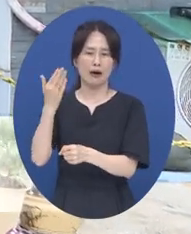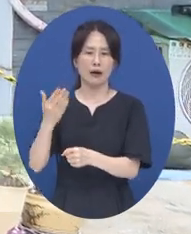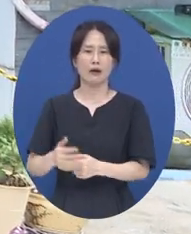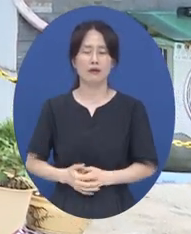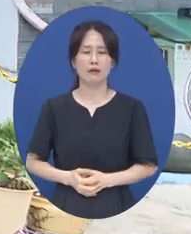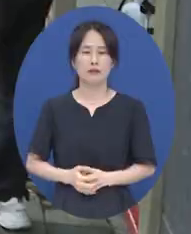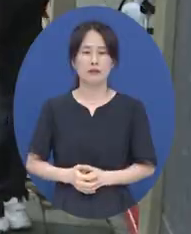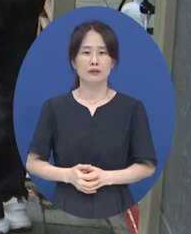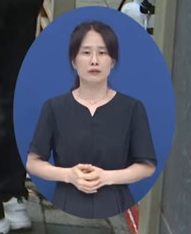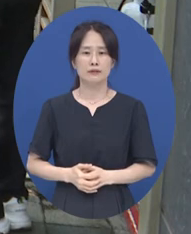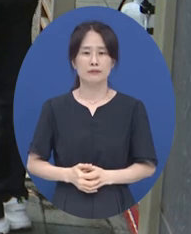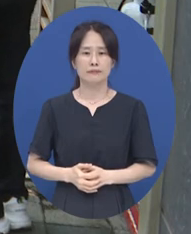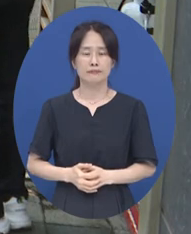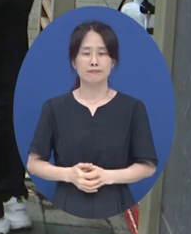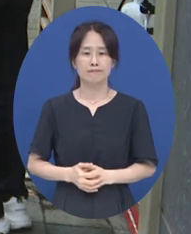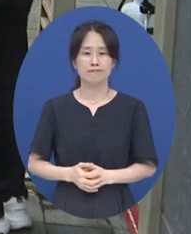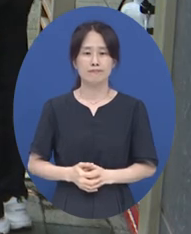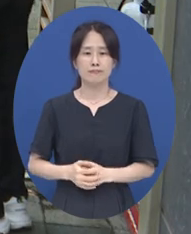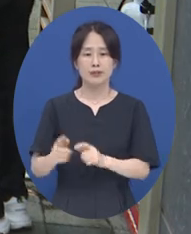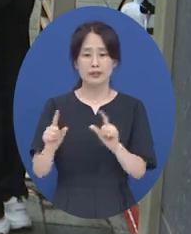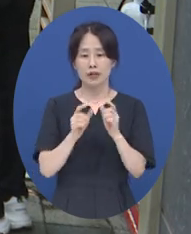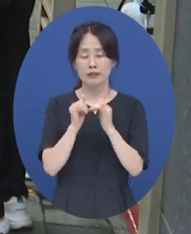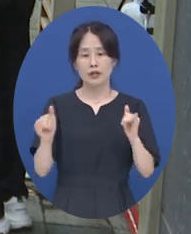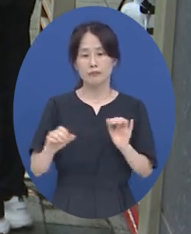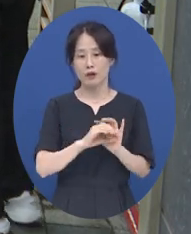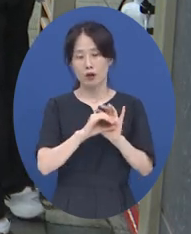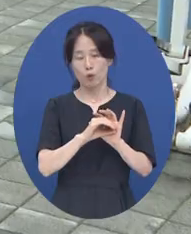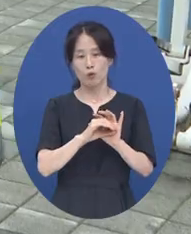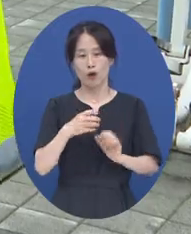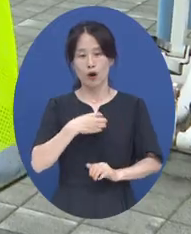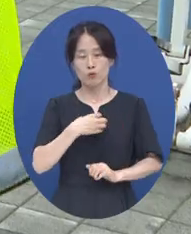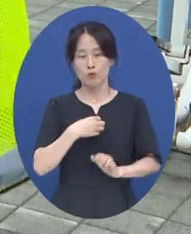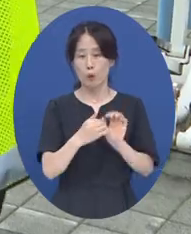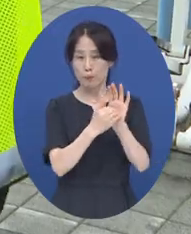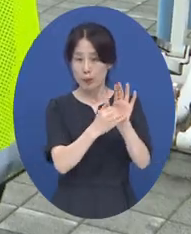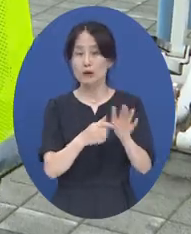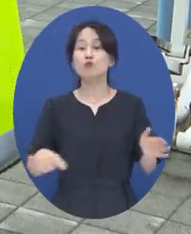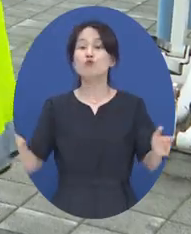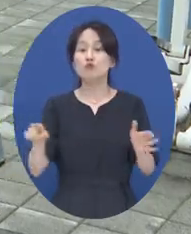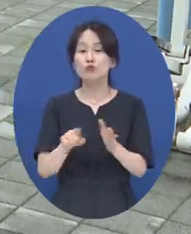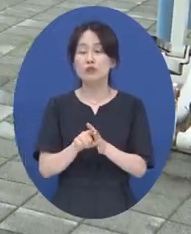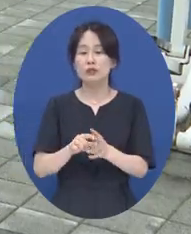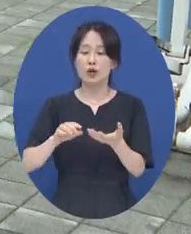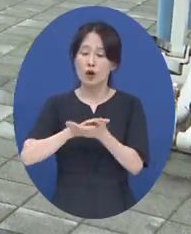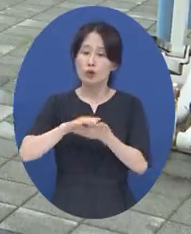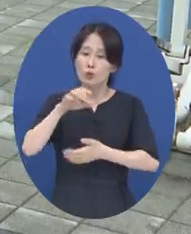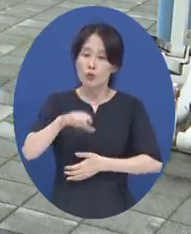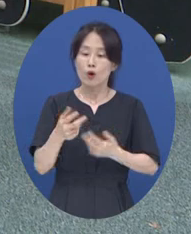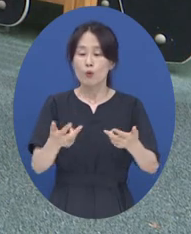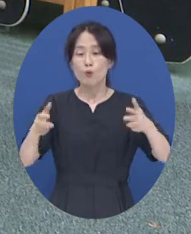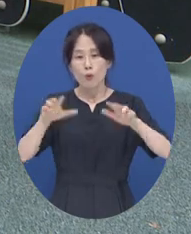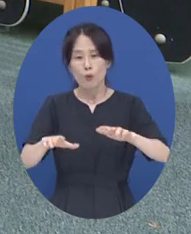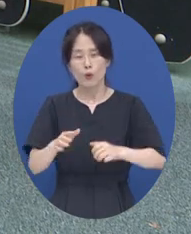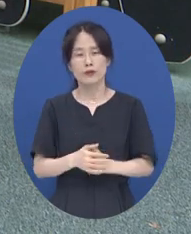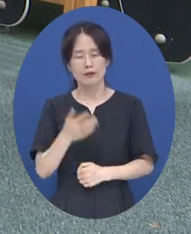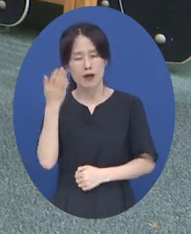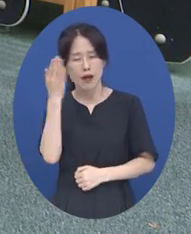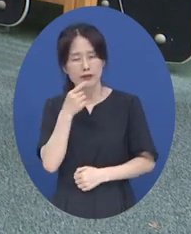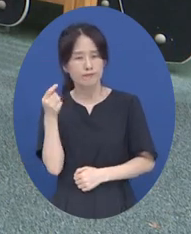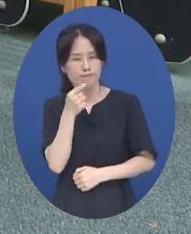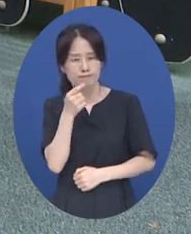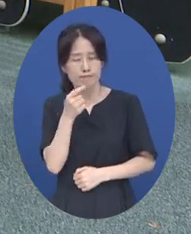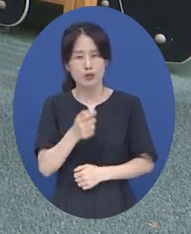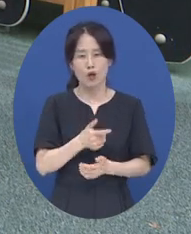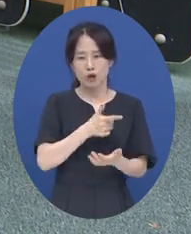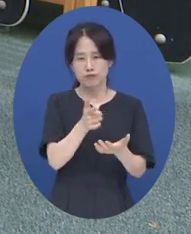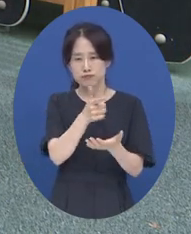오면은 넘치게 돼요. 주민들이 코로나19 위험에 노출될까? 놀이터, 공원 등에선 꼼꼼히 소독